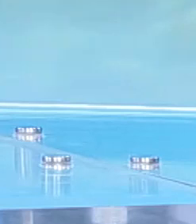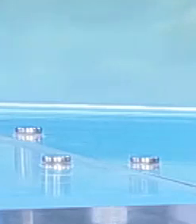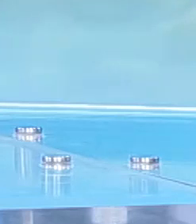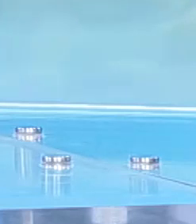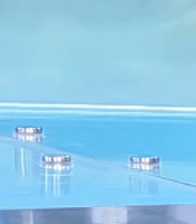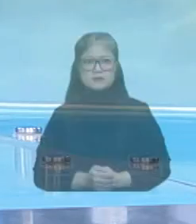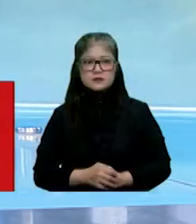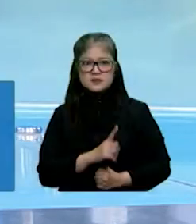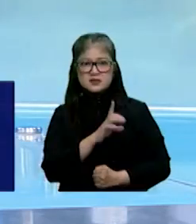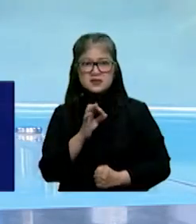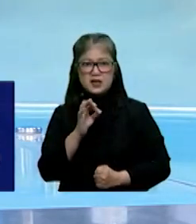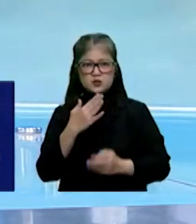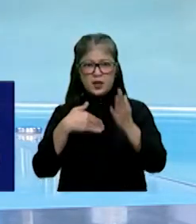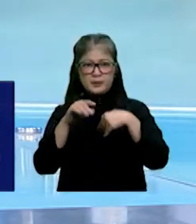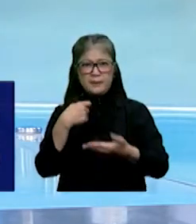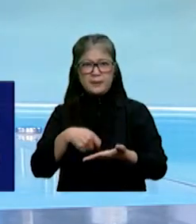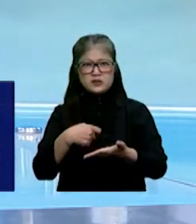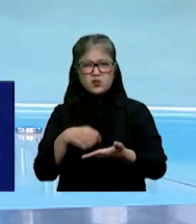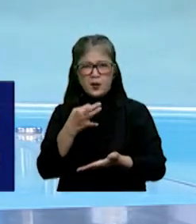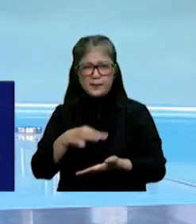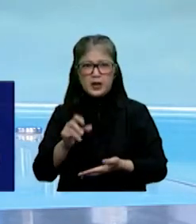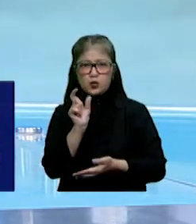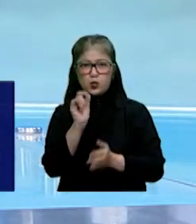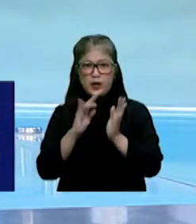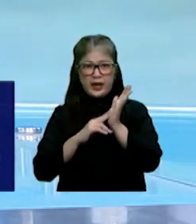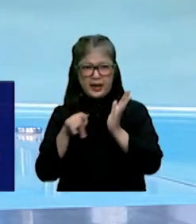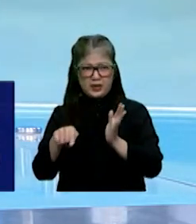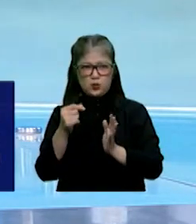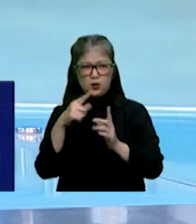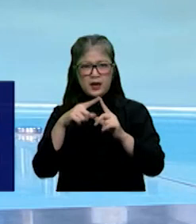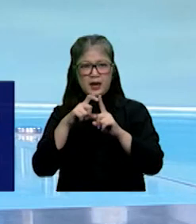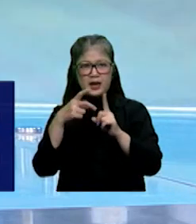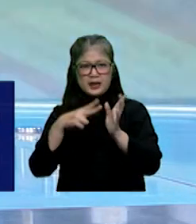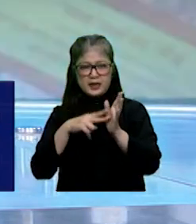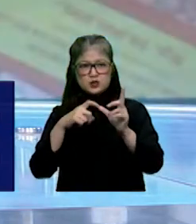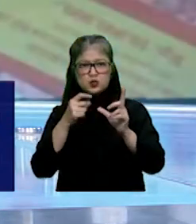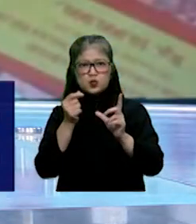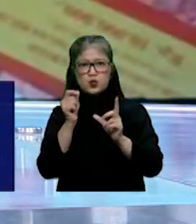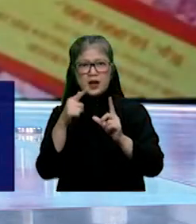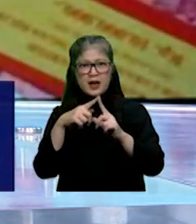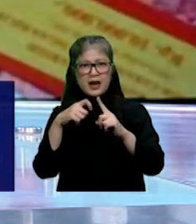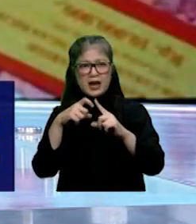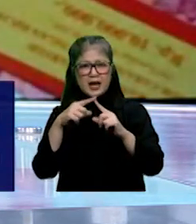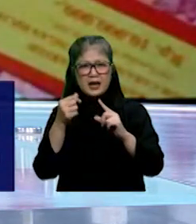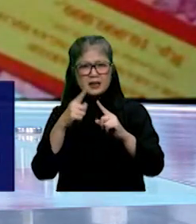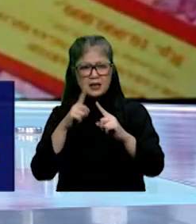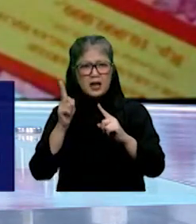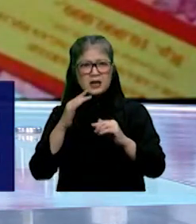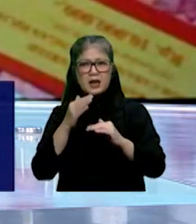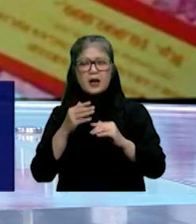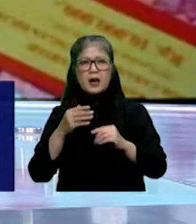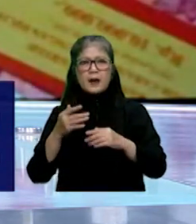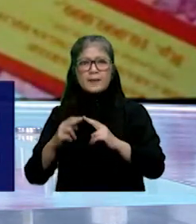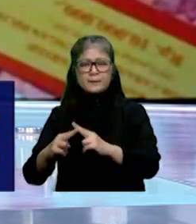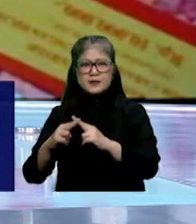ratusan mahasiswa baru Universitas Islam Negeri UIN Raden Mas Said Surakarta diminta mendaftar aplikasi pinjaman online untuk sponsor kegiatan